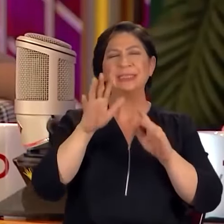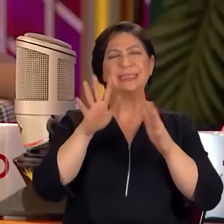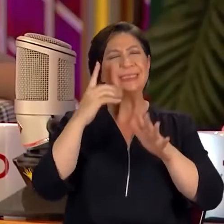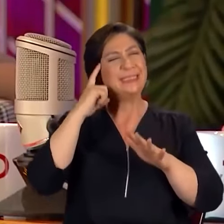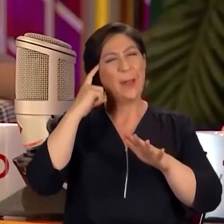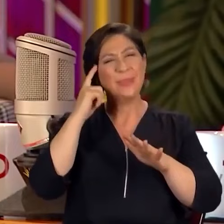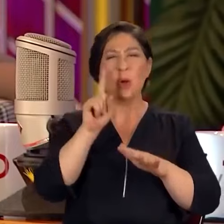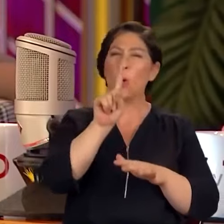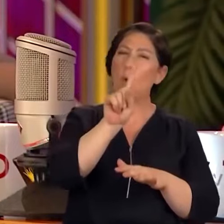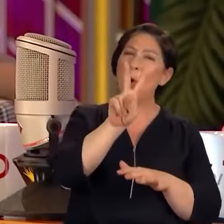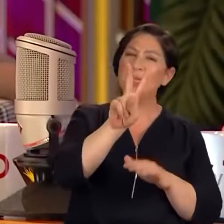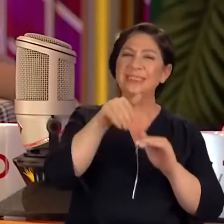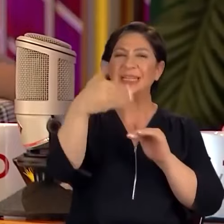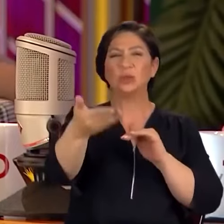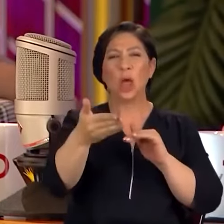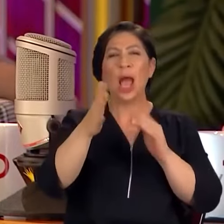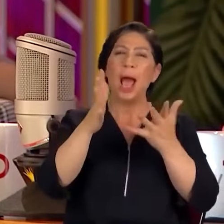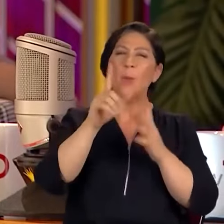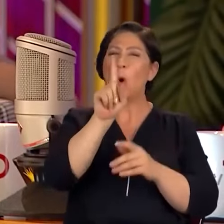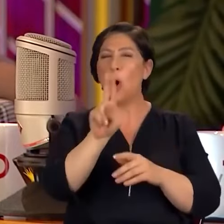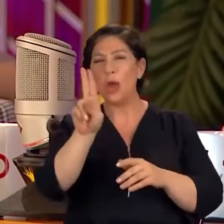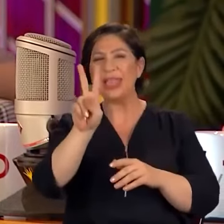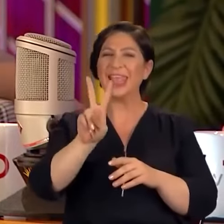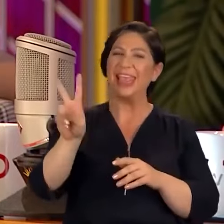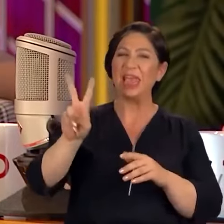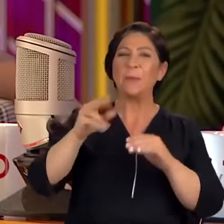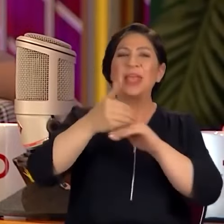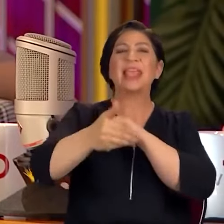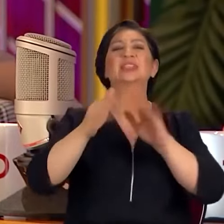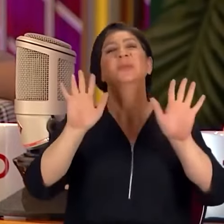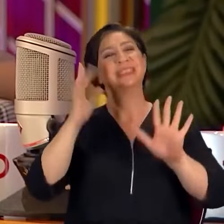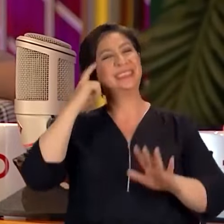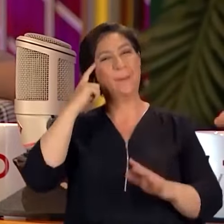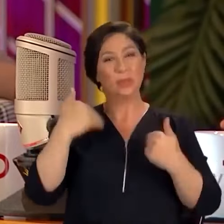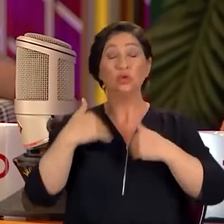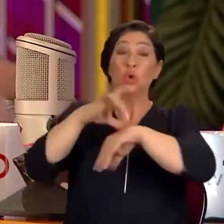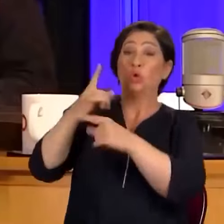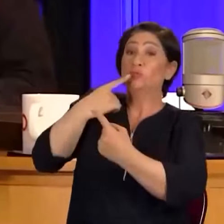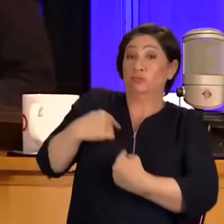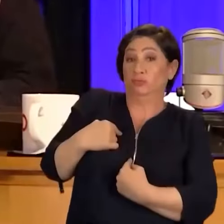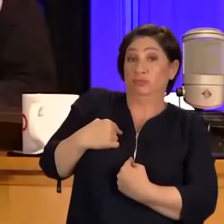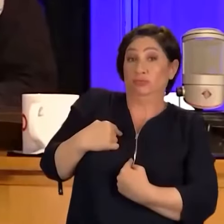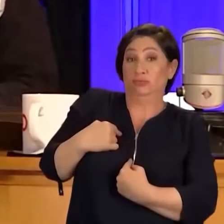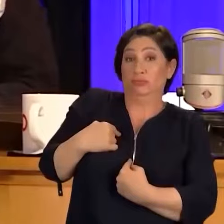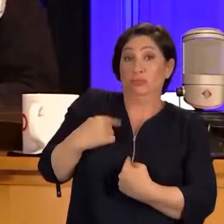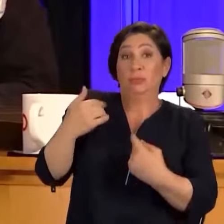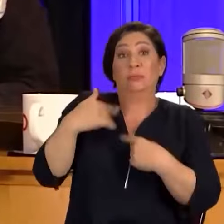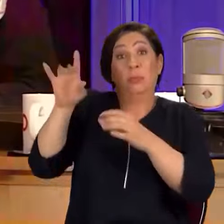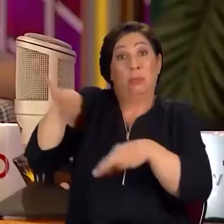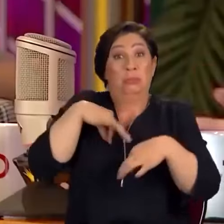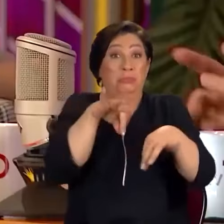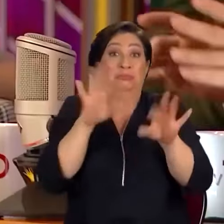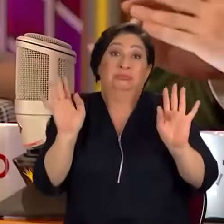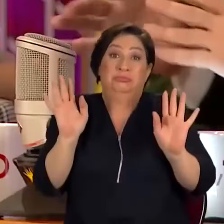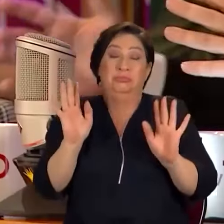sanırım 12'sinden sonra ama 17'si 20'sini geçmez diye tahmin ediyoruz. Evet. Yani doktorun söylediğine göre. Ben de onun